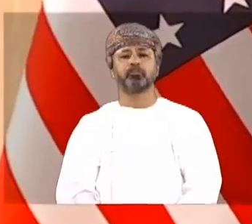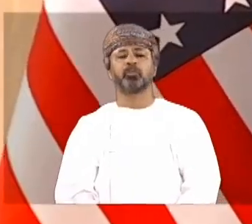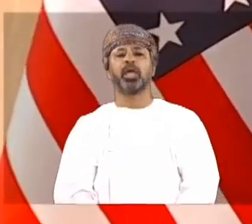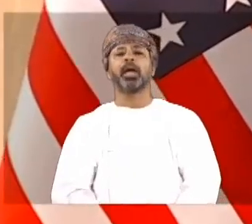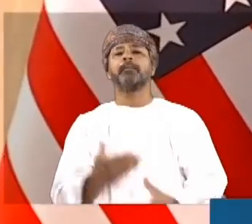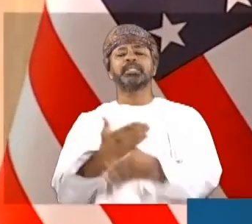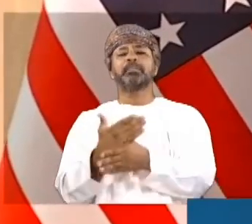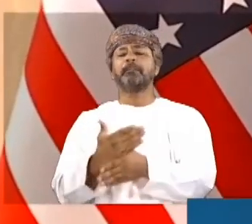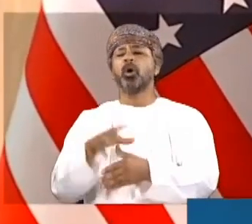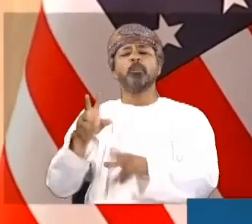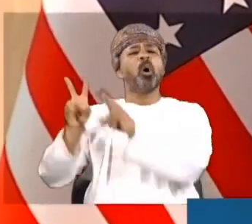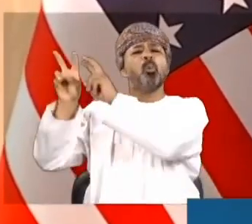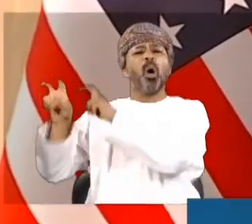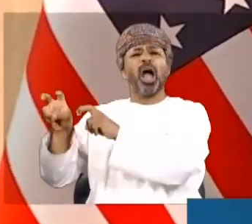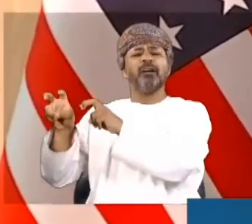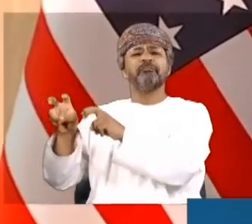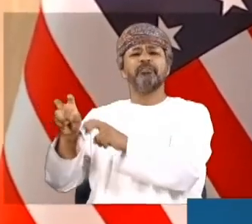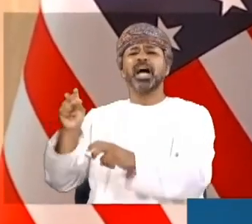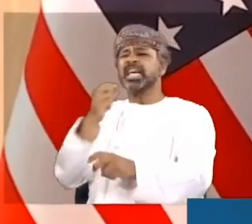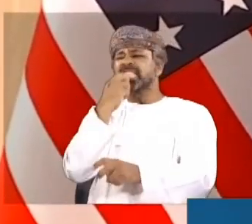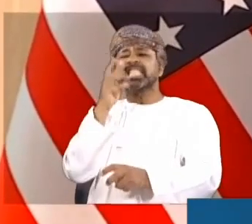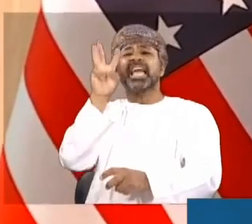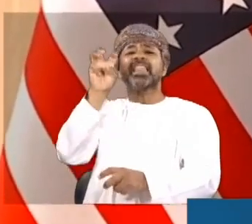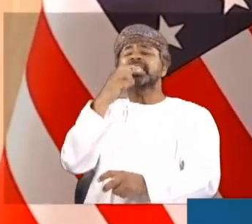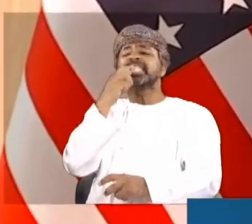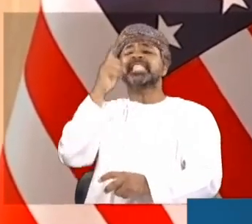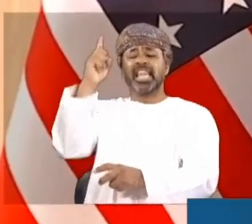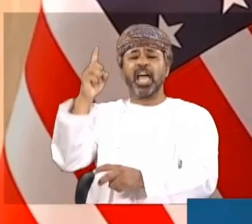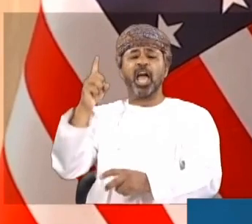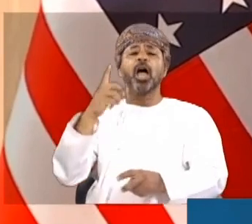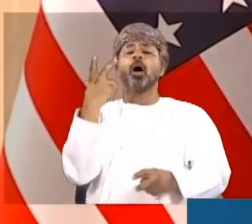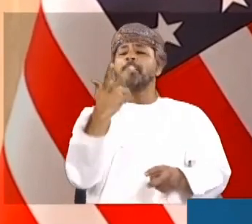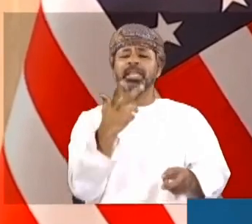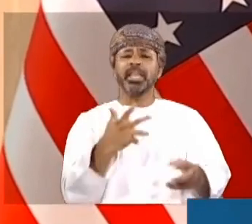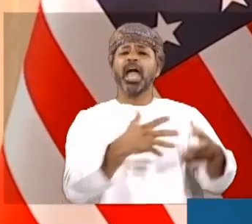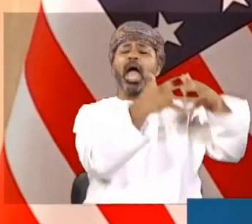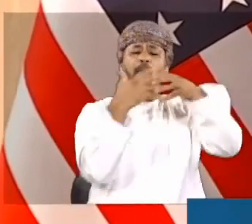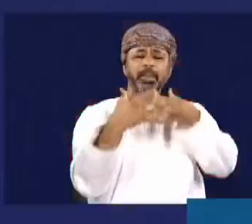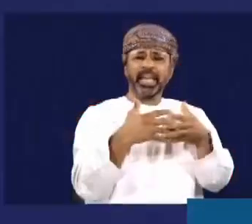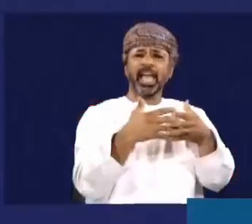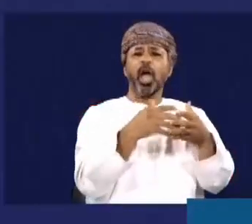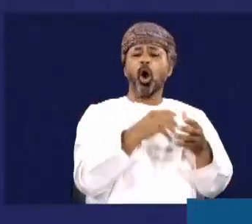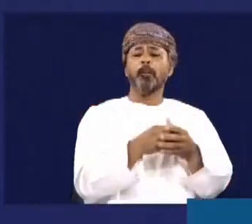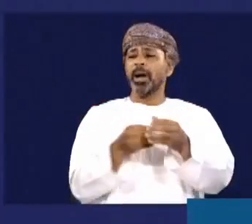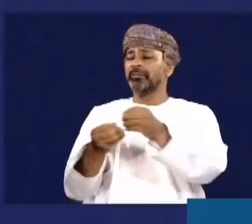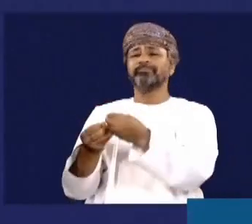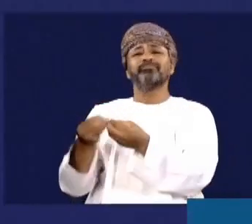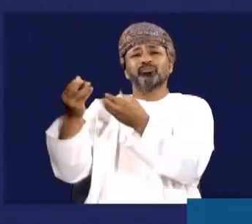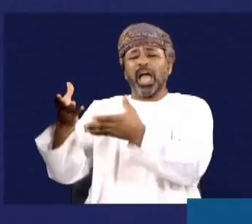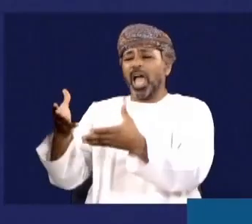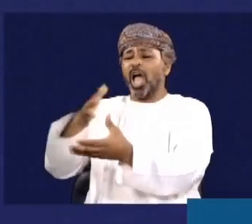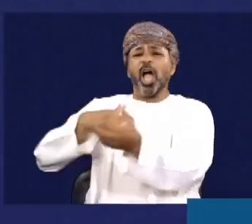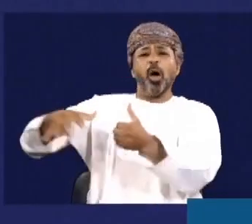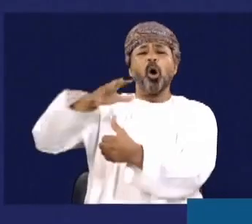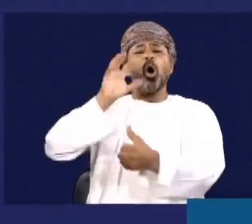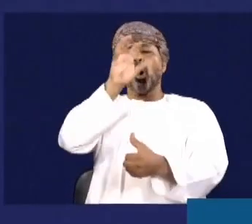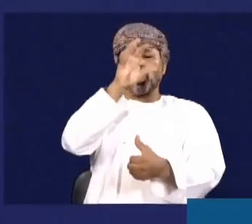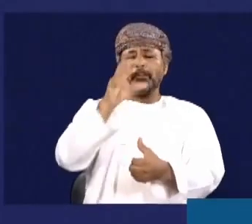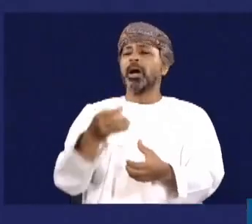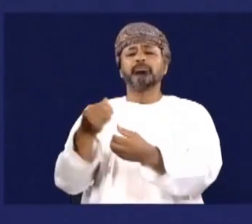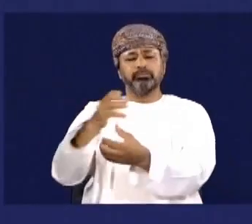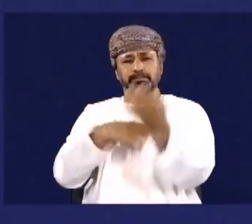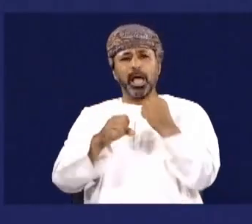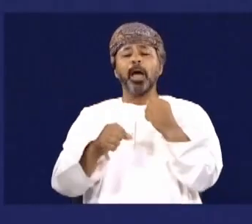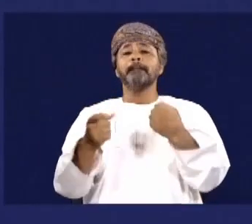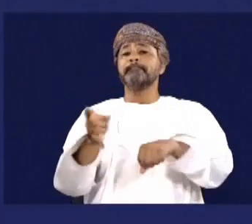بعد حظر دام أكثر من 3 عقود، واشنطن ترفع حظر توريد الأسلحة لقبرص، وأنقرة تحذر من